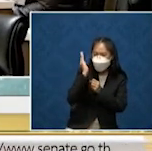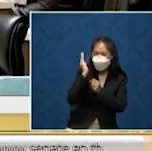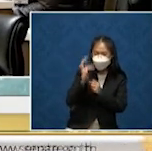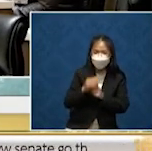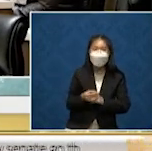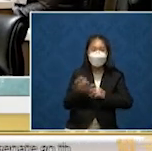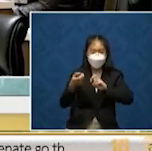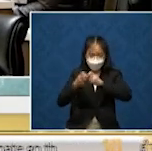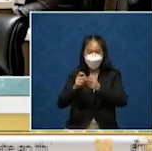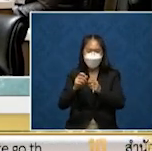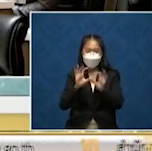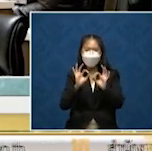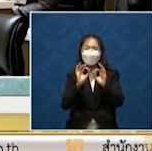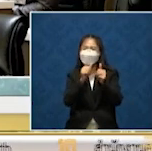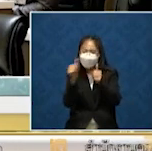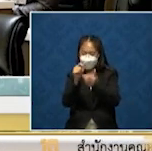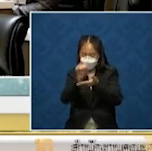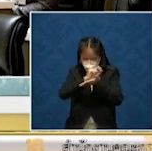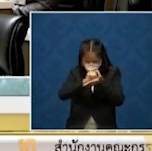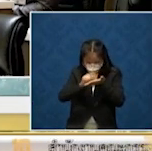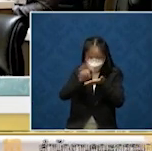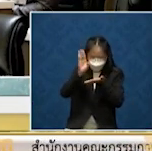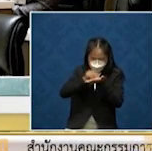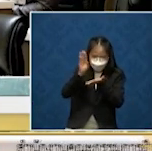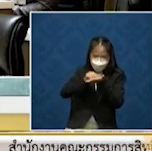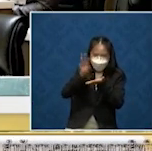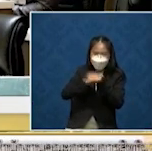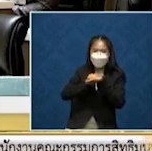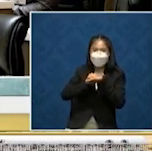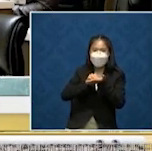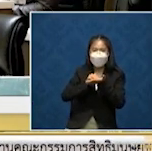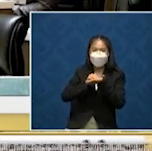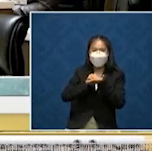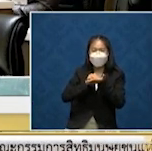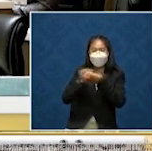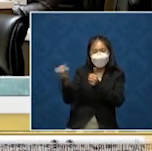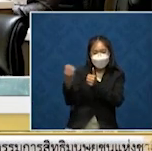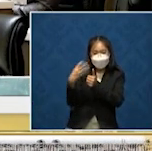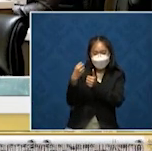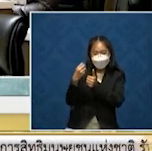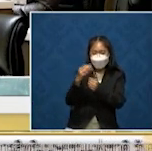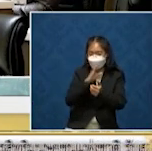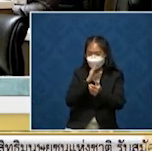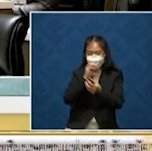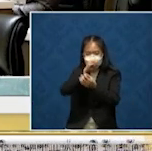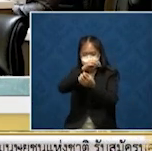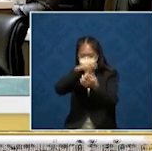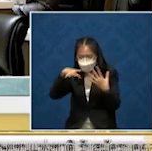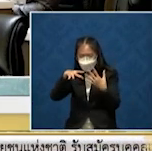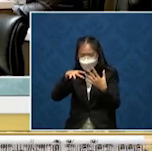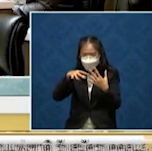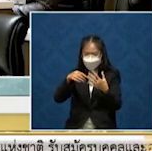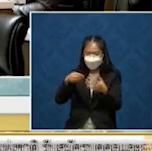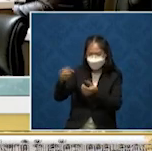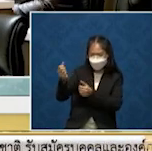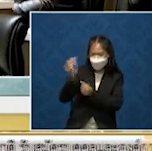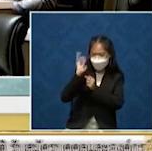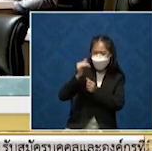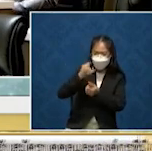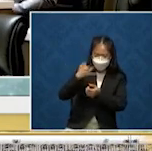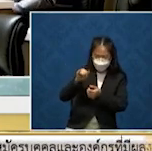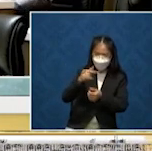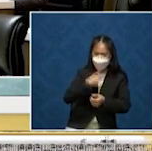ว่า8ปีรัฐบาลทำเศรษฐกิจพังประชาชนจะอดตายประเทศล้าหลังไม่มีการพัฒนาการท่องเที่ยวเทคโน